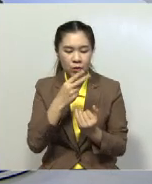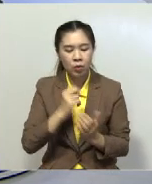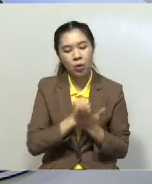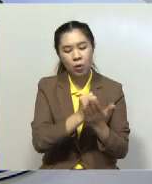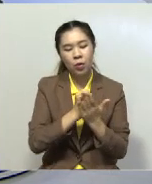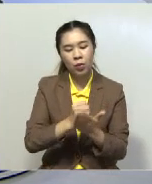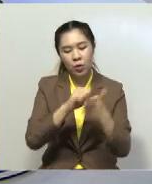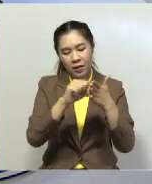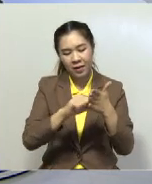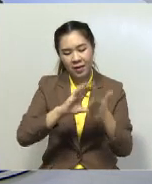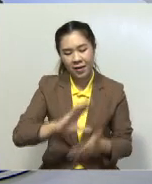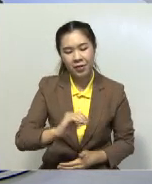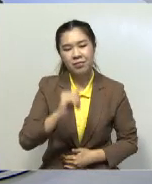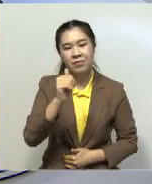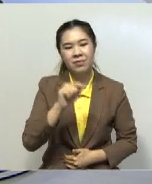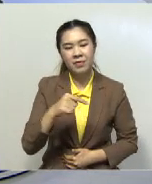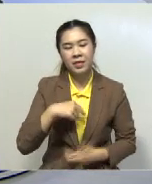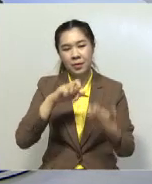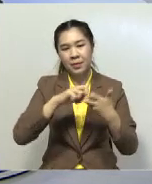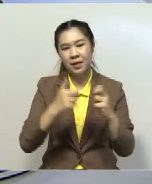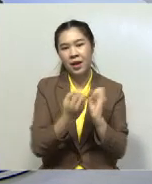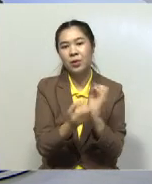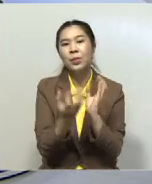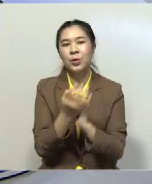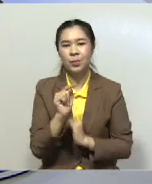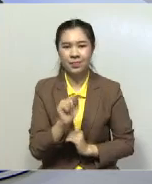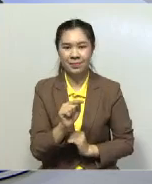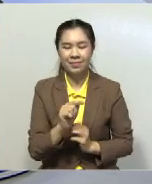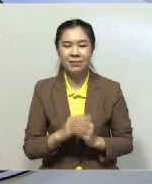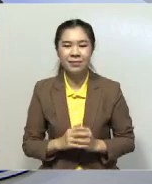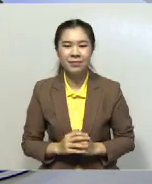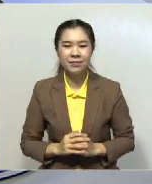ฟูการเยียวยาชาวบ้านที่ได้รับผลกระทบในครั้งนี้ด้วยค่ะ